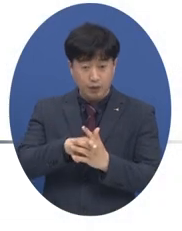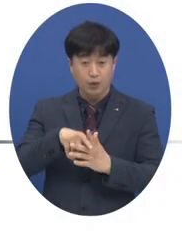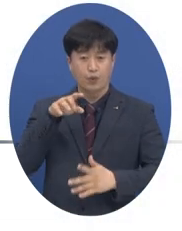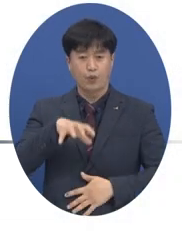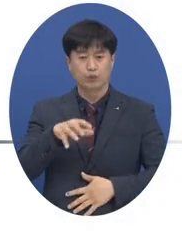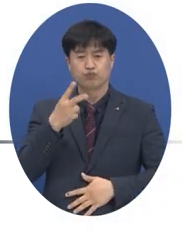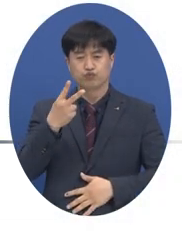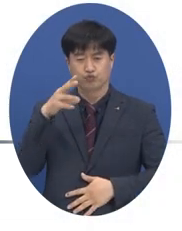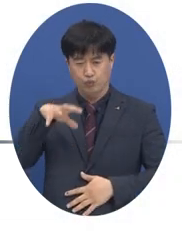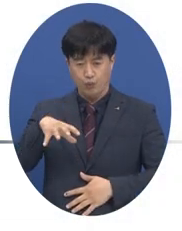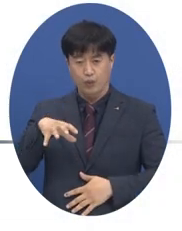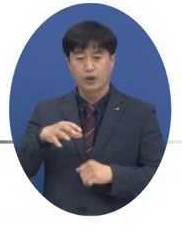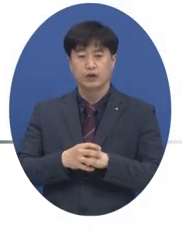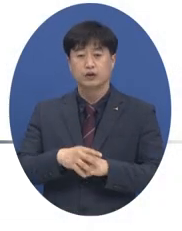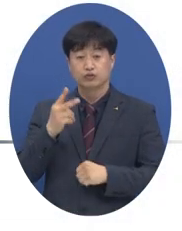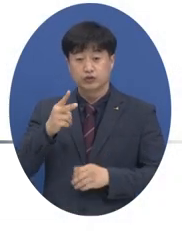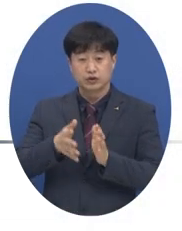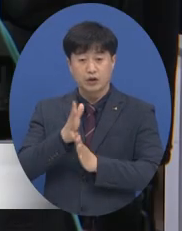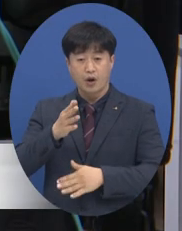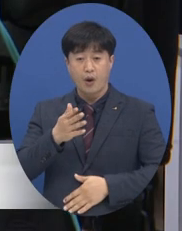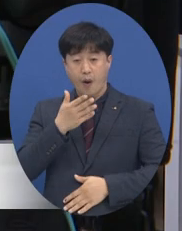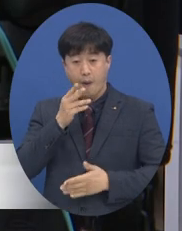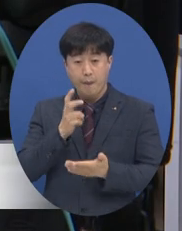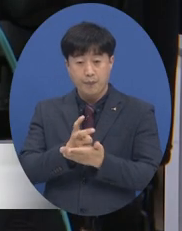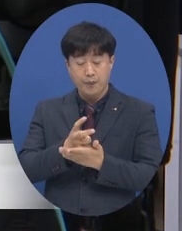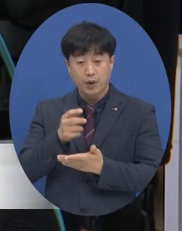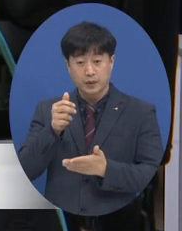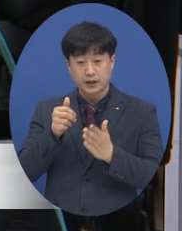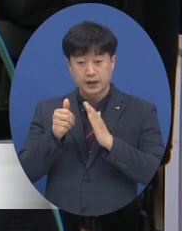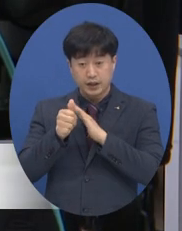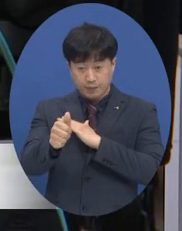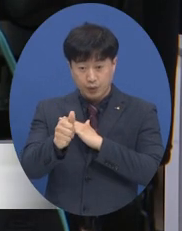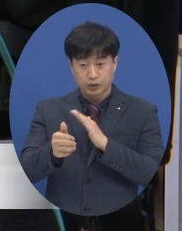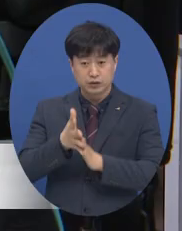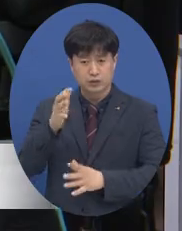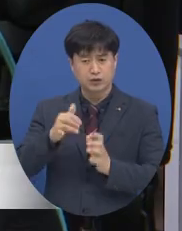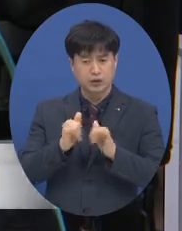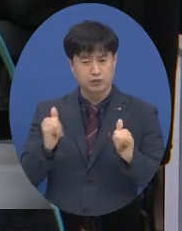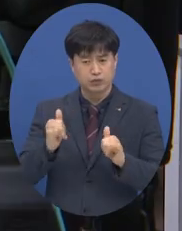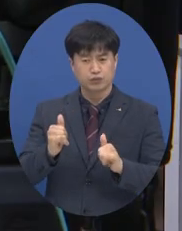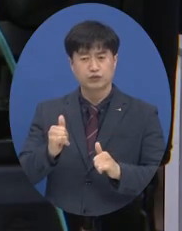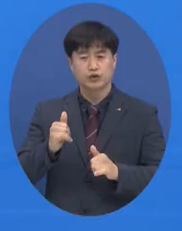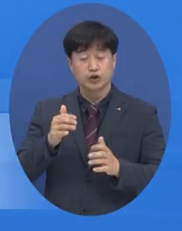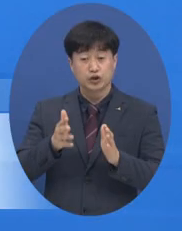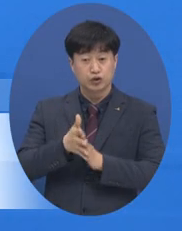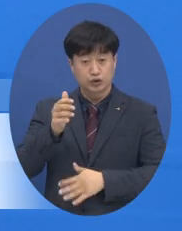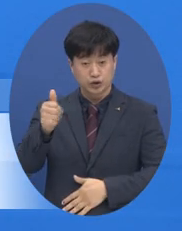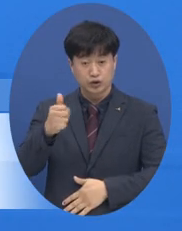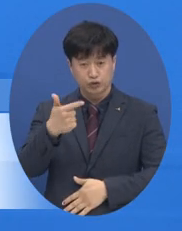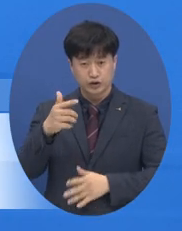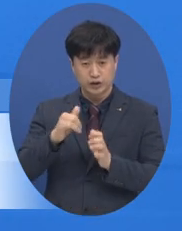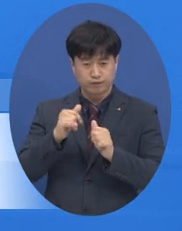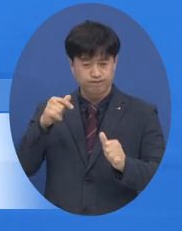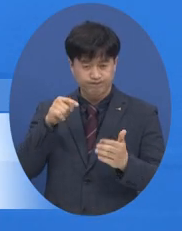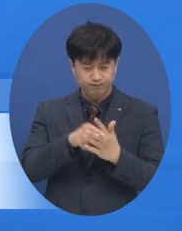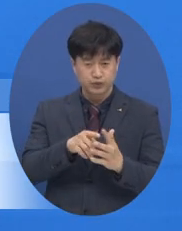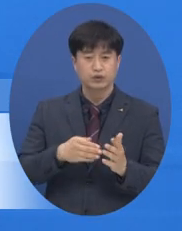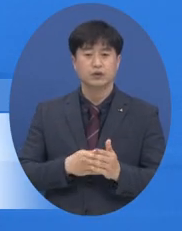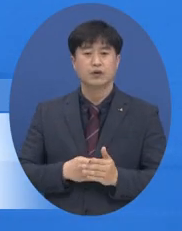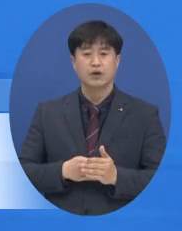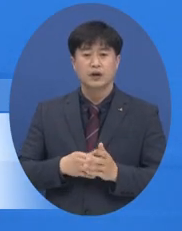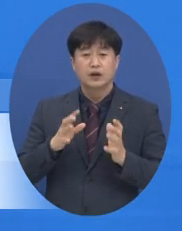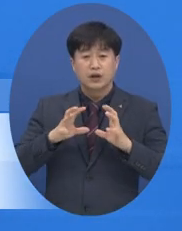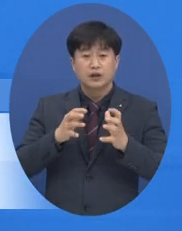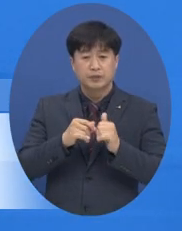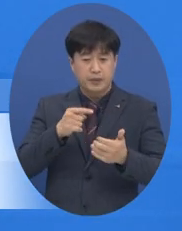두 곳으로 2 시설의 법인 대표와 시 설 장 등 6명을 적발해 습니다 곳에 아닌 궁 개의 피해 로 돌아오는